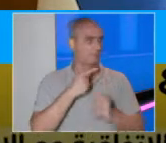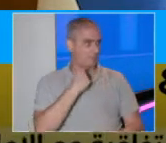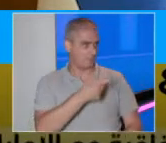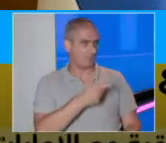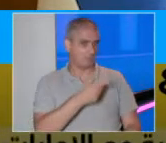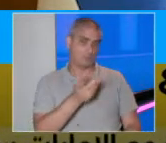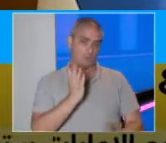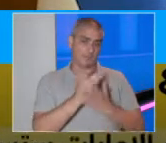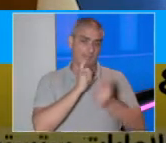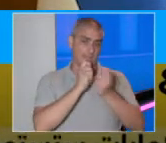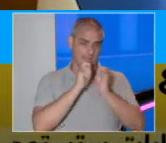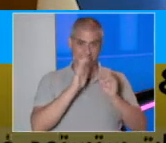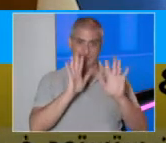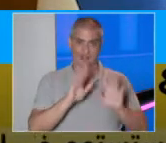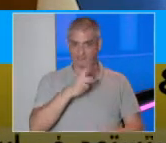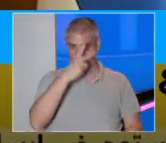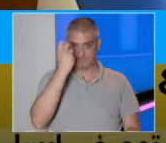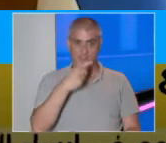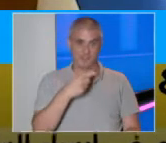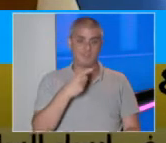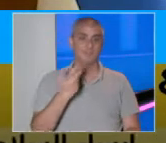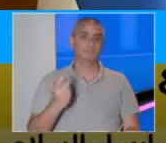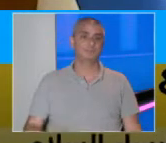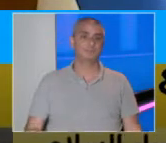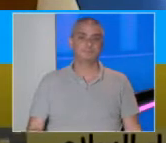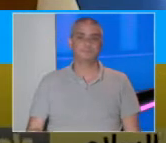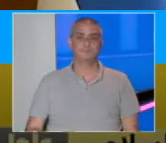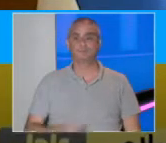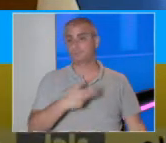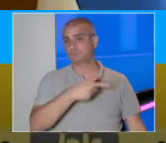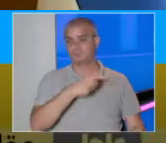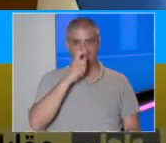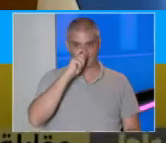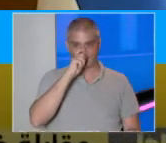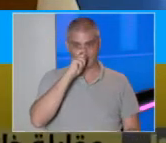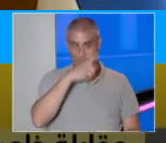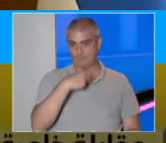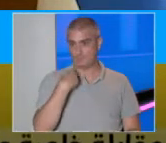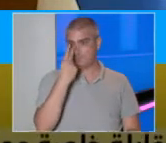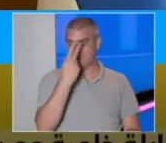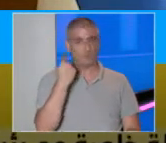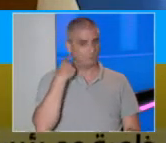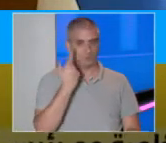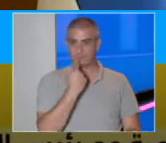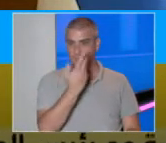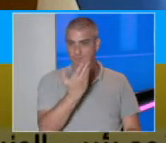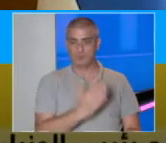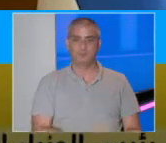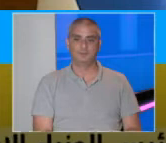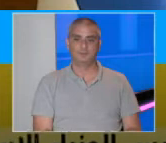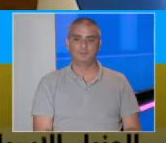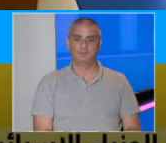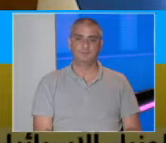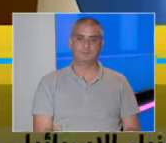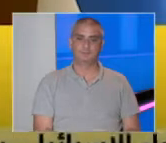שהוא התראיין לסקיי ניוז ערבייה בערבית, מאבו דאבי, אנחנו רואים את זה על המסך, בואו נשמע אותה קטע